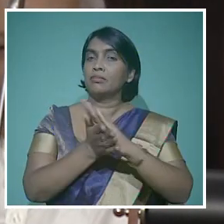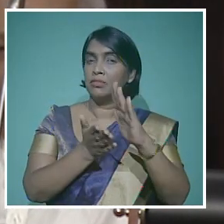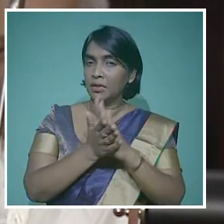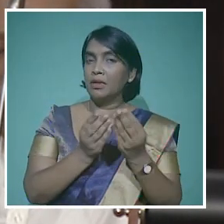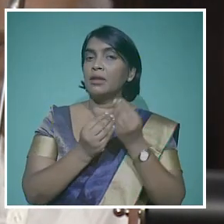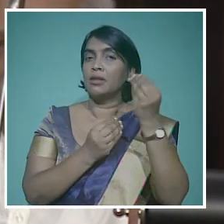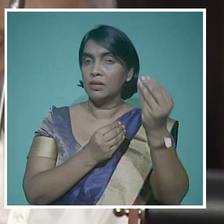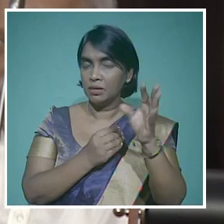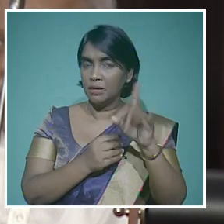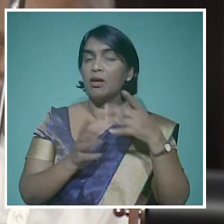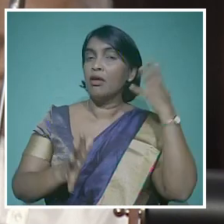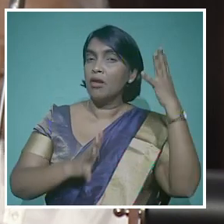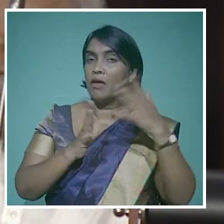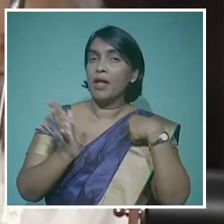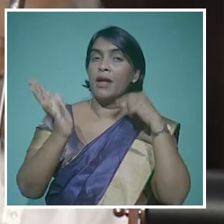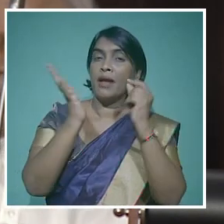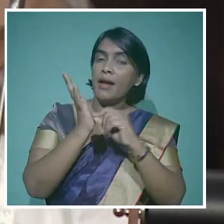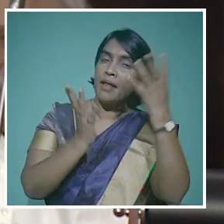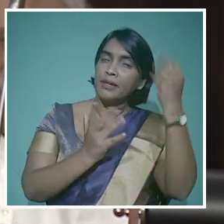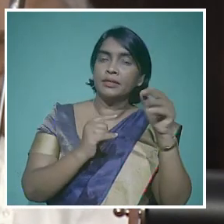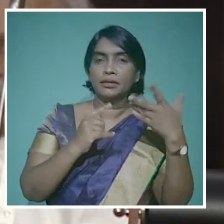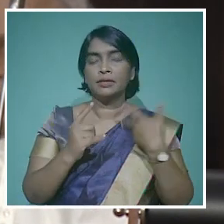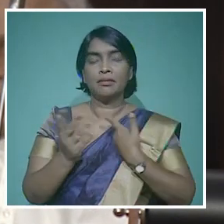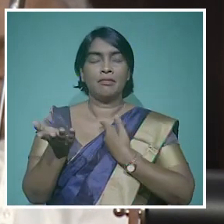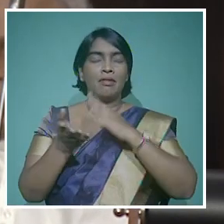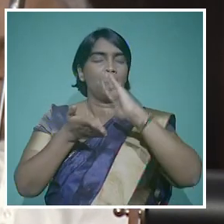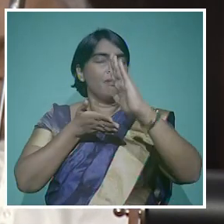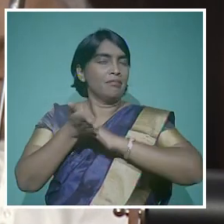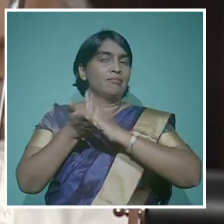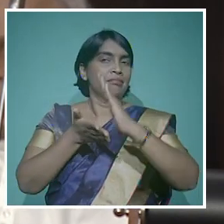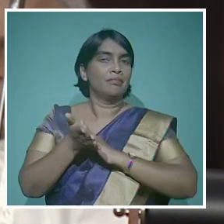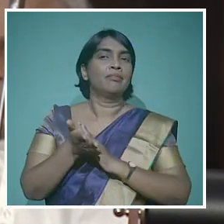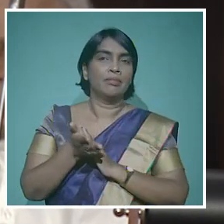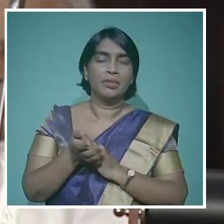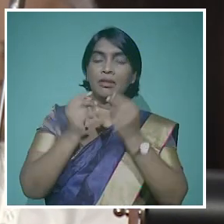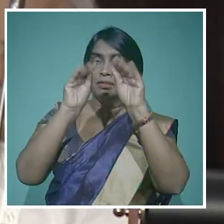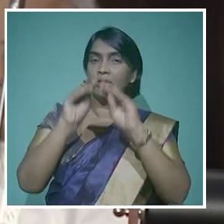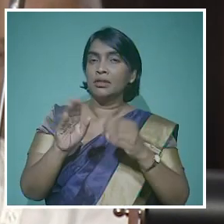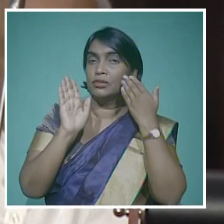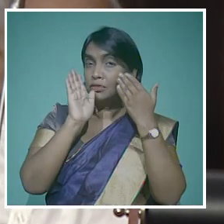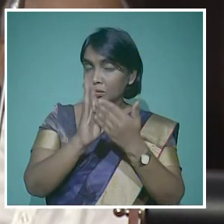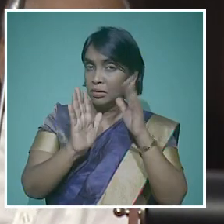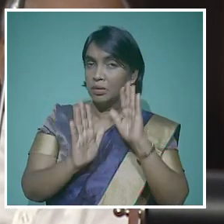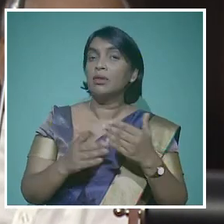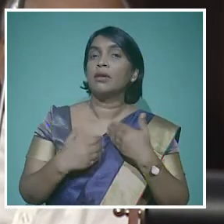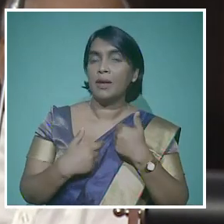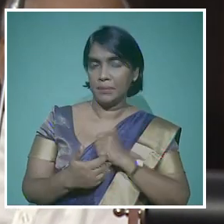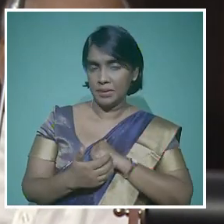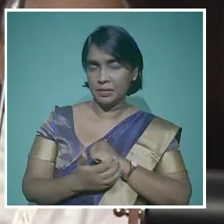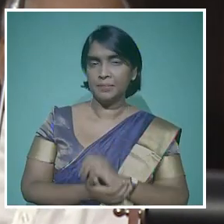ලබා ගැනීමට ලෝකයට ණය වෙමින් හෝ මතු පිටට සහනයක් සේ පෙනෙන ආයවැය යෝජනා ඉදිරිපත් කරනවා නම් අපි